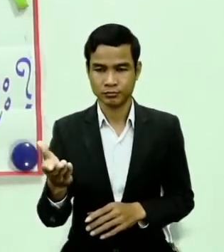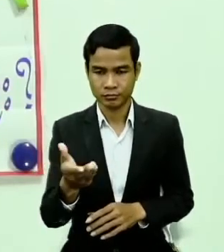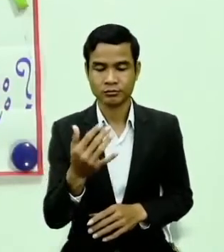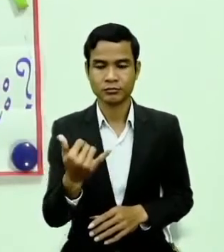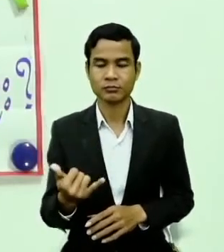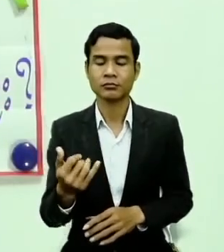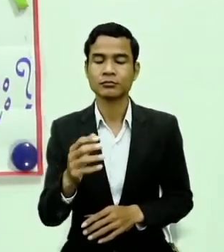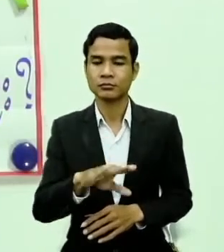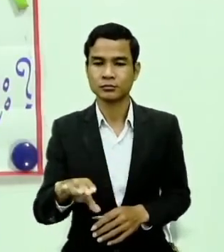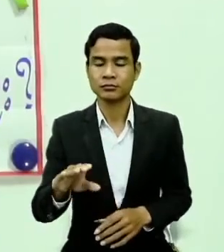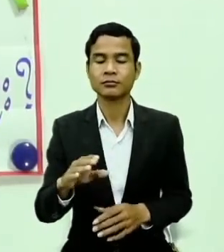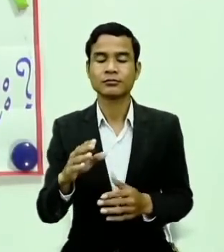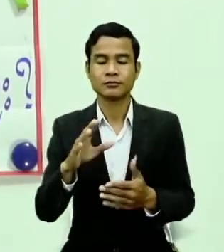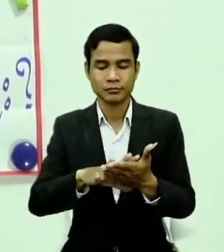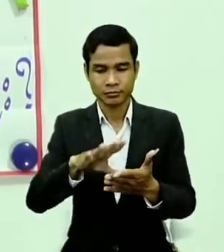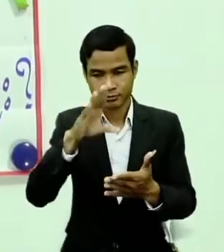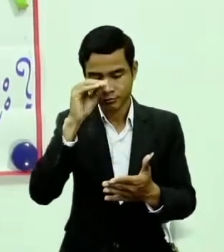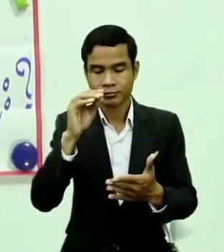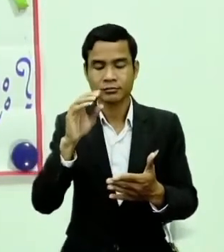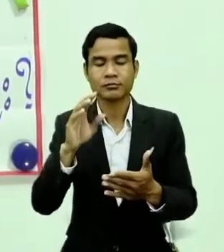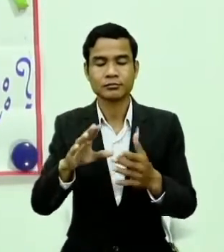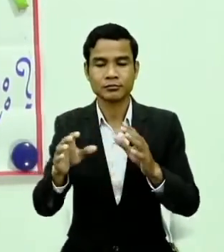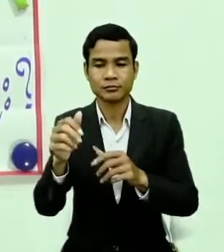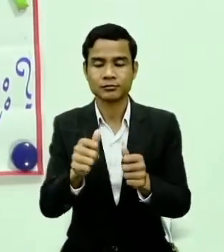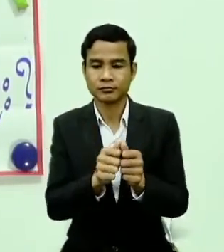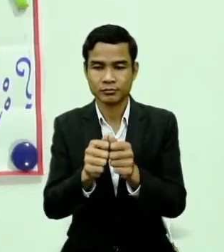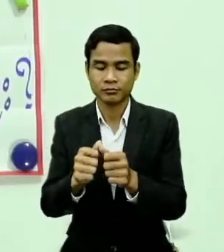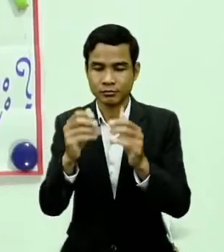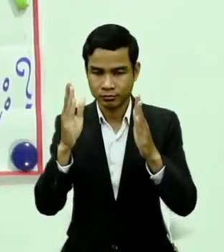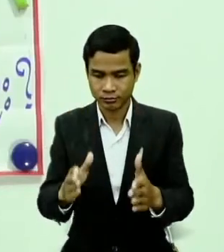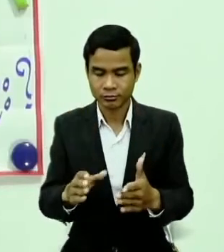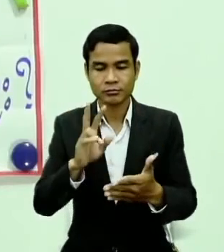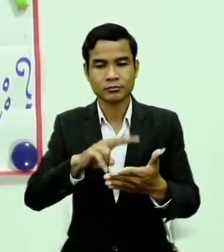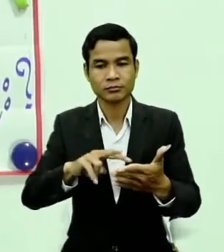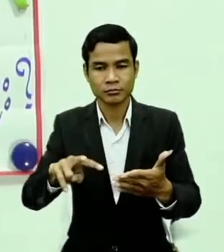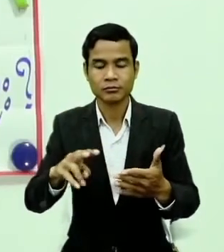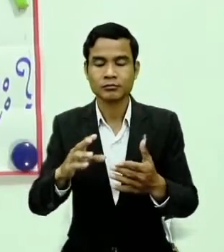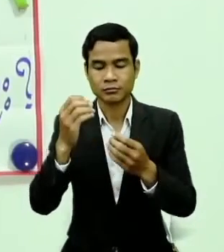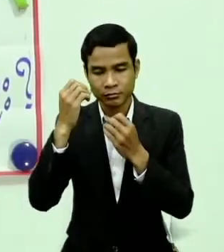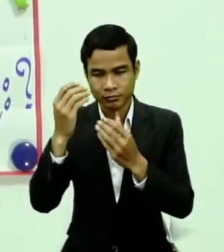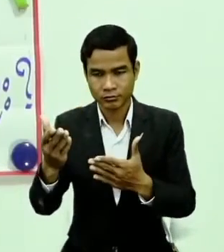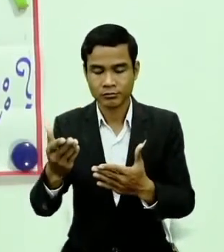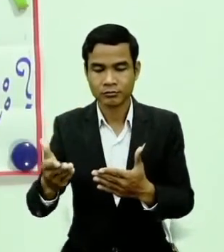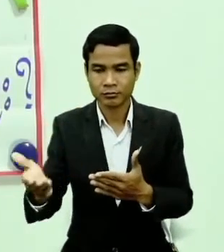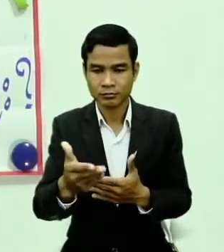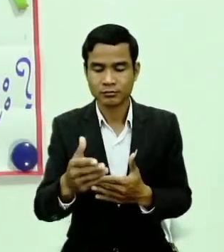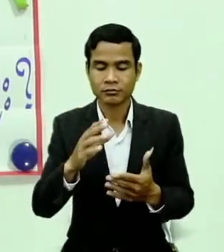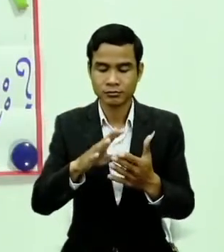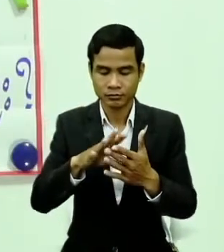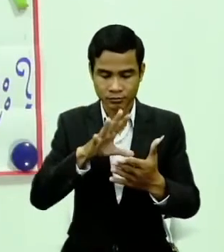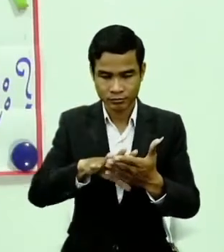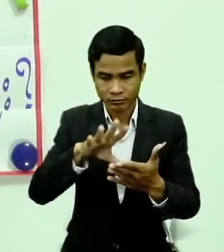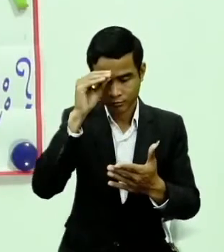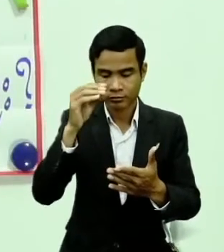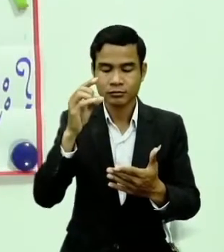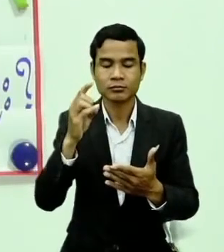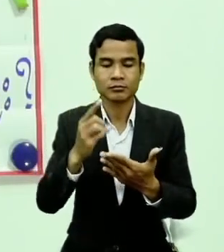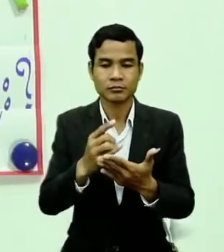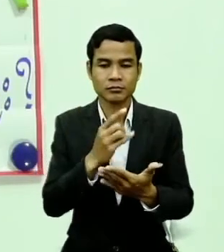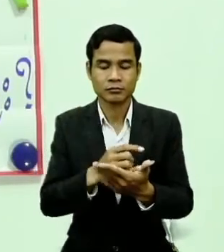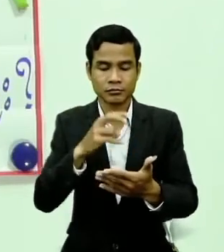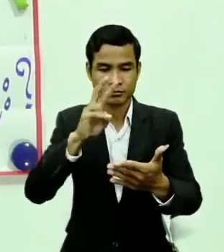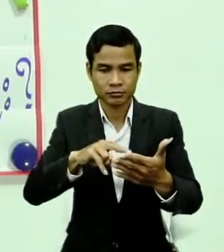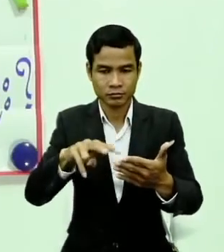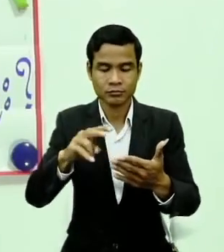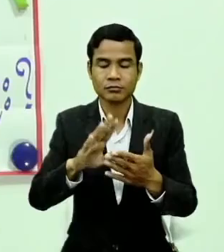lớn ấy cứ con từng ọc nét con phong tay sạc xa chìa mùi nẹ cổ nâng mê riêng sạc xa sẵn cung đạp bay ao con sạc xa nâng mê riêng sạc xa sẵn cung